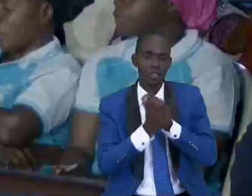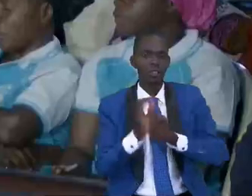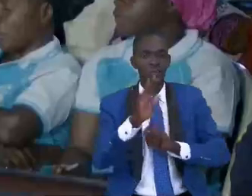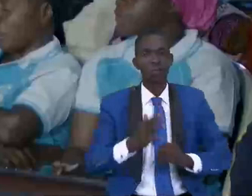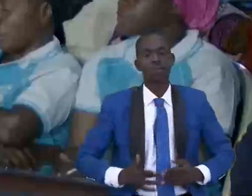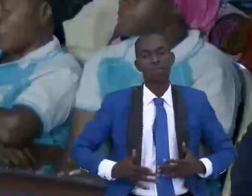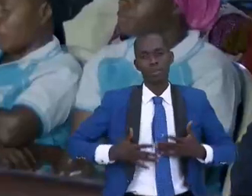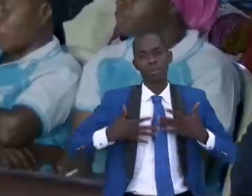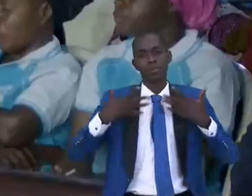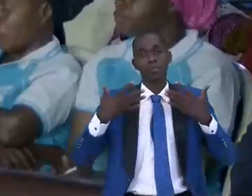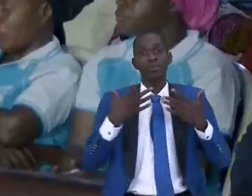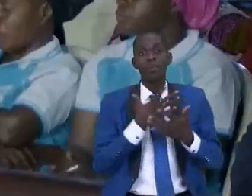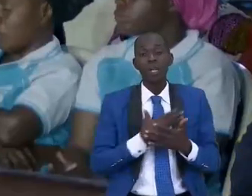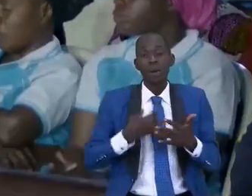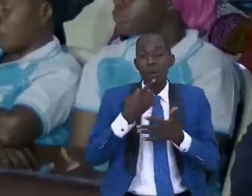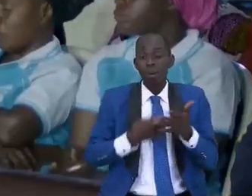vie. Et